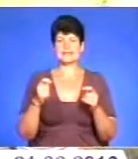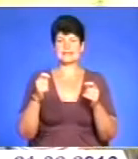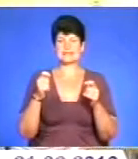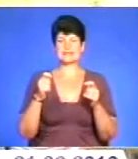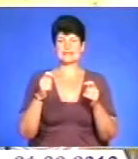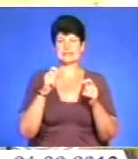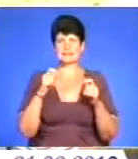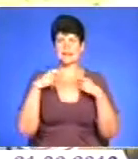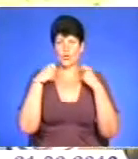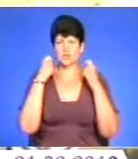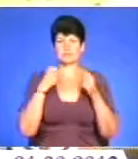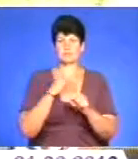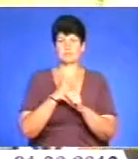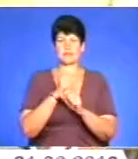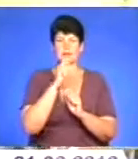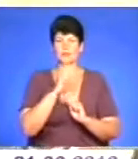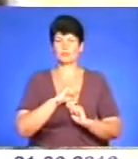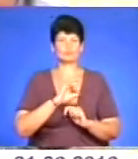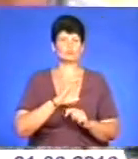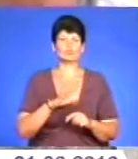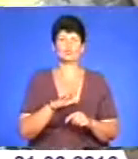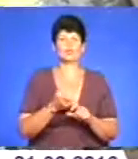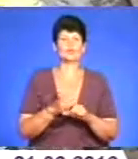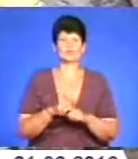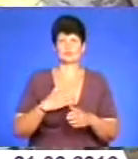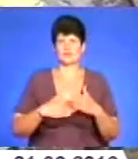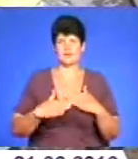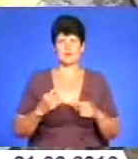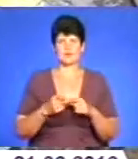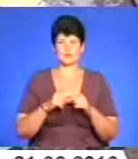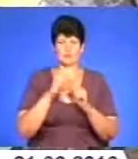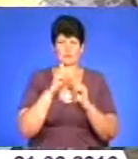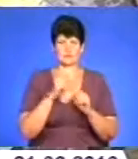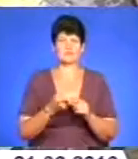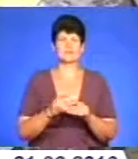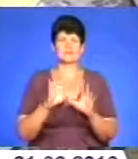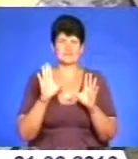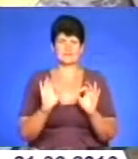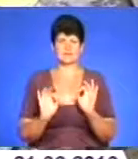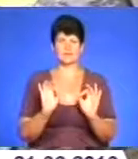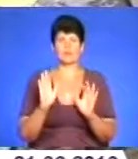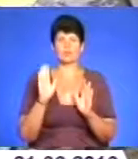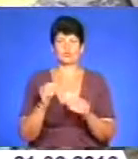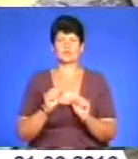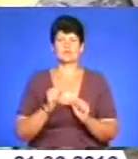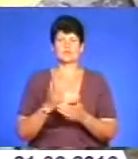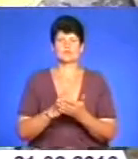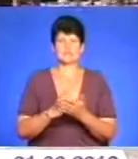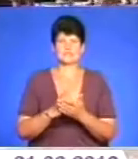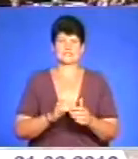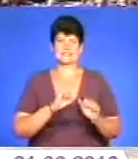воїнкам. Дуже були раді такому подарунку. Все нормально. Там служили, захищали